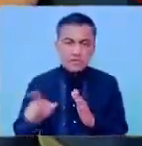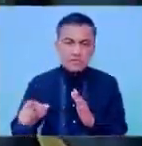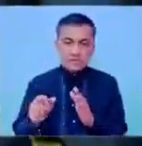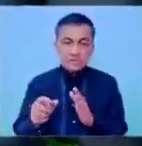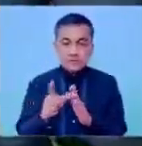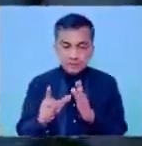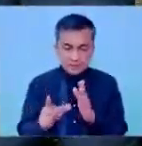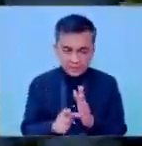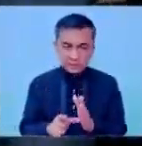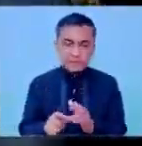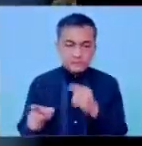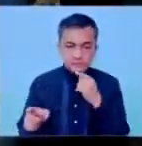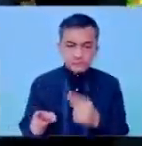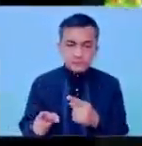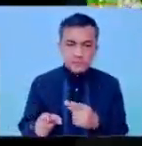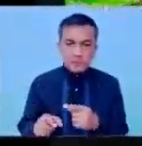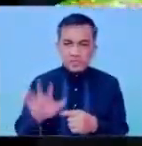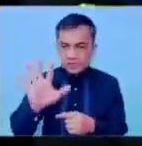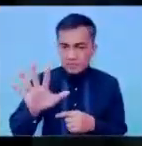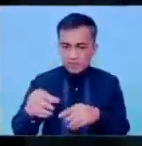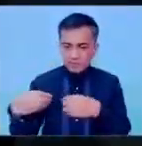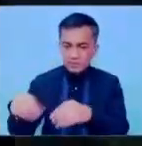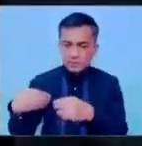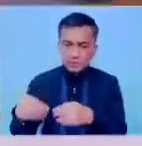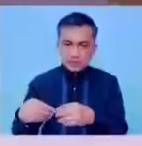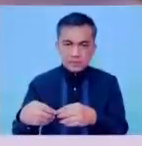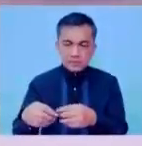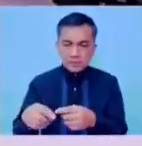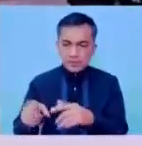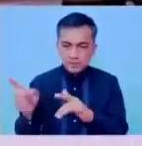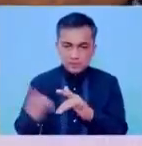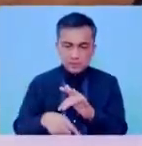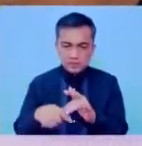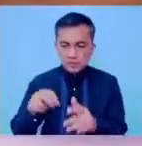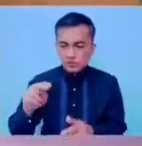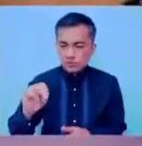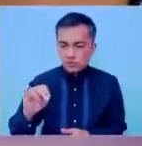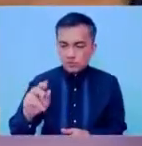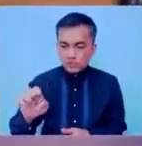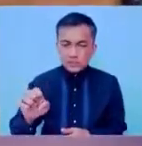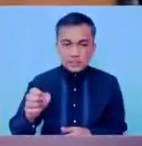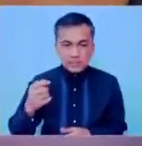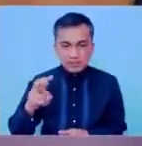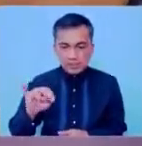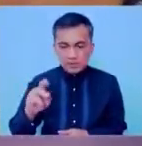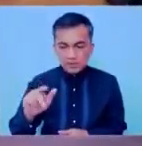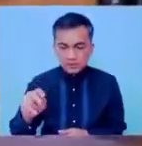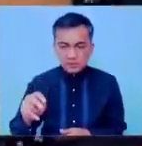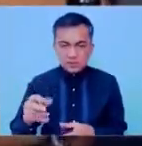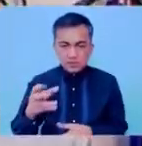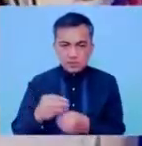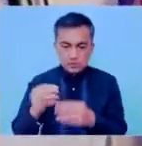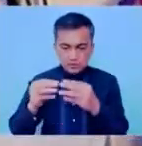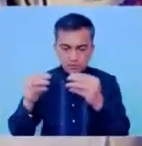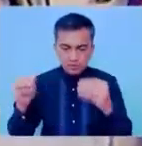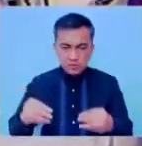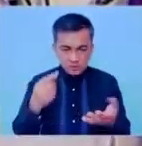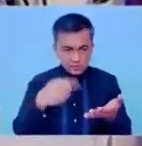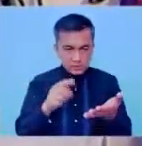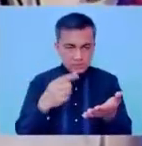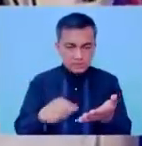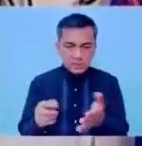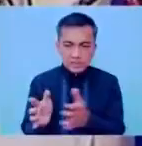Umabot sa 5 tindahan ang pinatawa ng Notice of Violations. Bukod sa mga mall, balak rin suyuri ng DTI ang mga